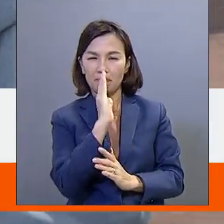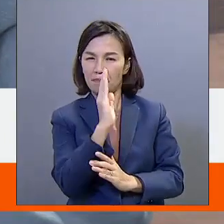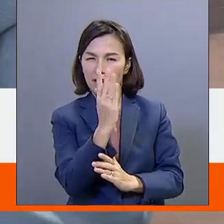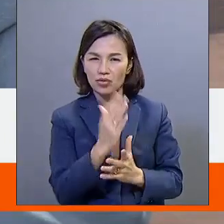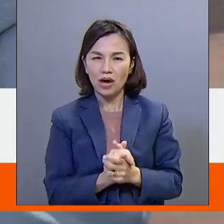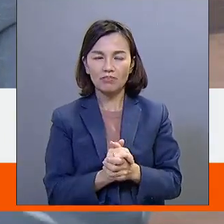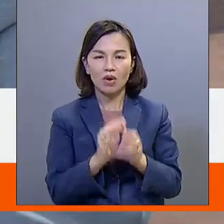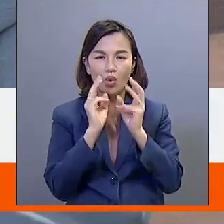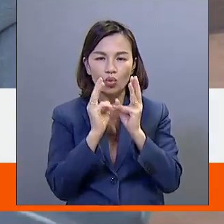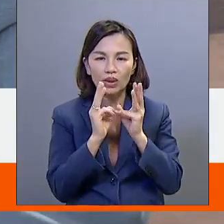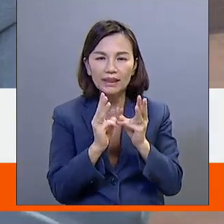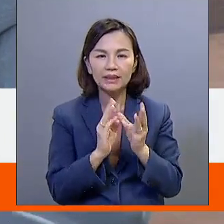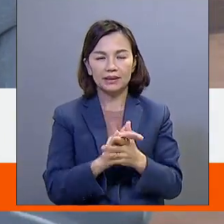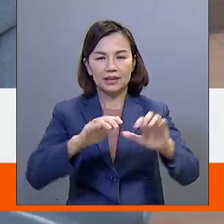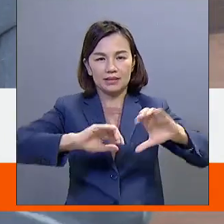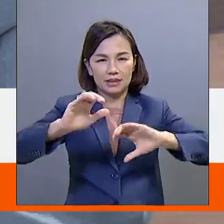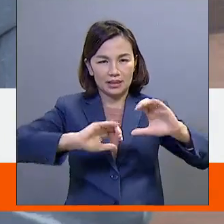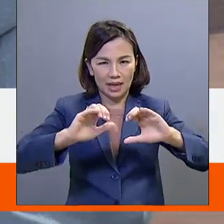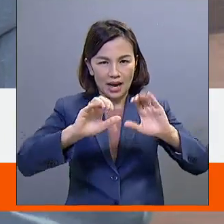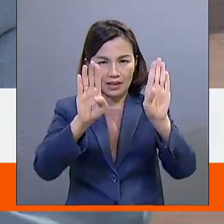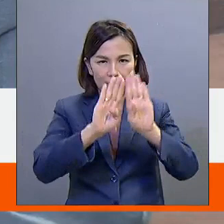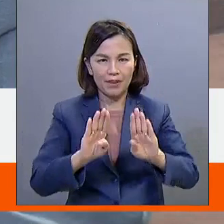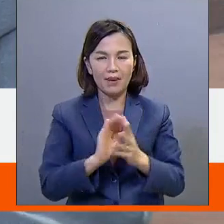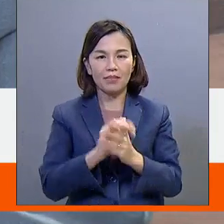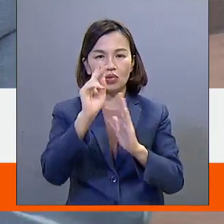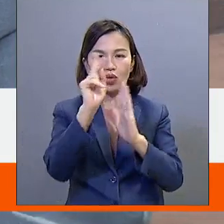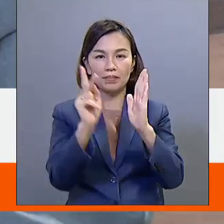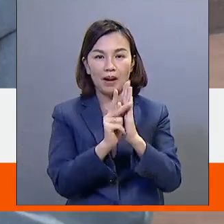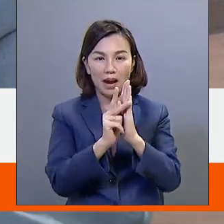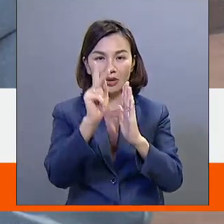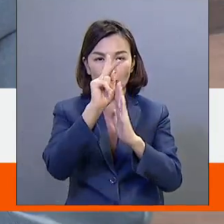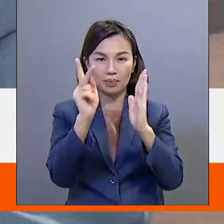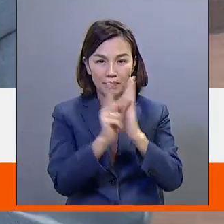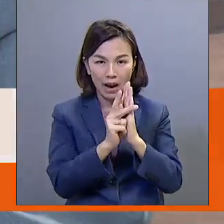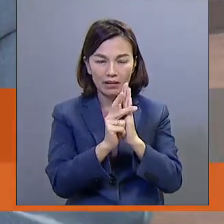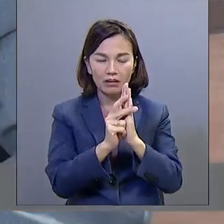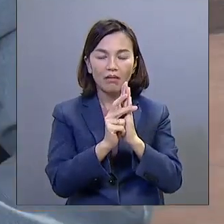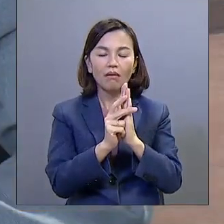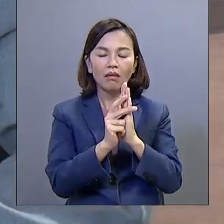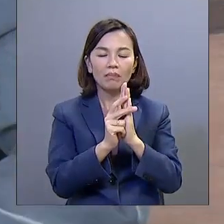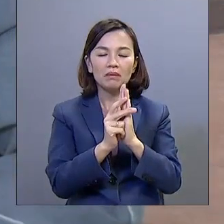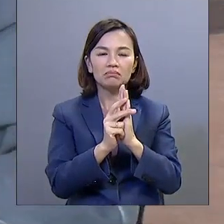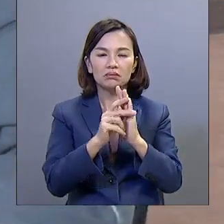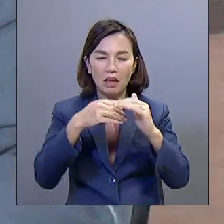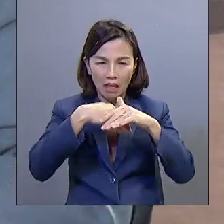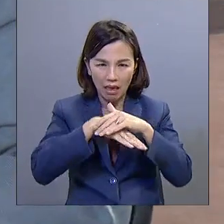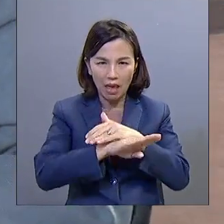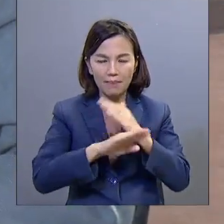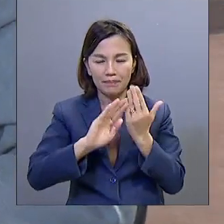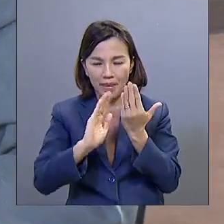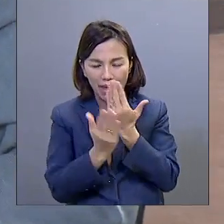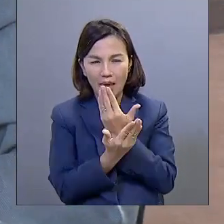ที่นอกเหนือจากบทบัญญัติแห่งรัฐธรรมนูญและกฎหมายนะครับโดยเฉพาะเรื่องของกระแ